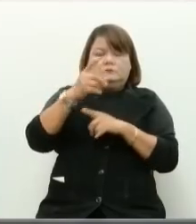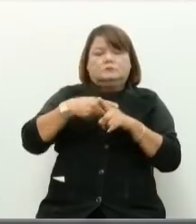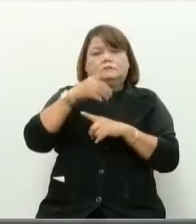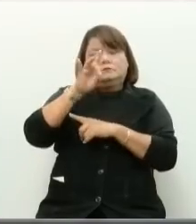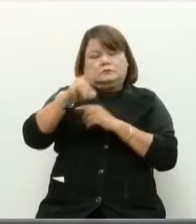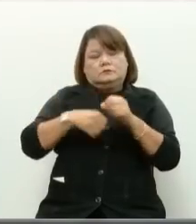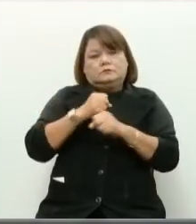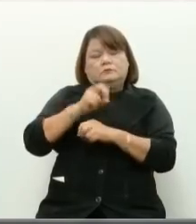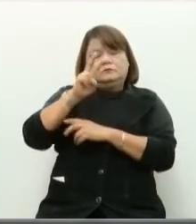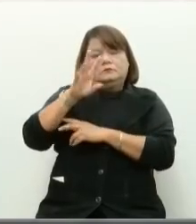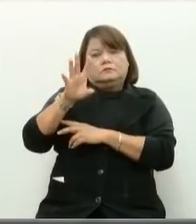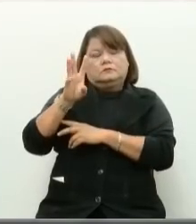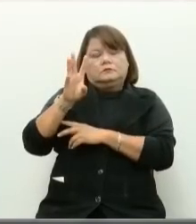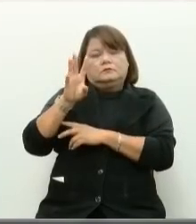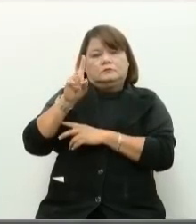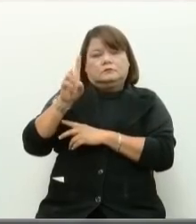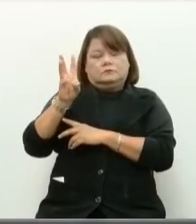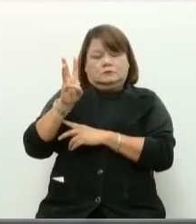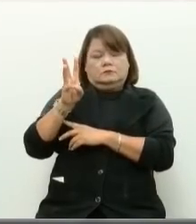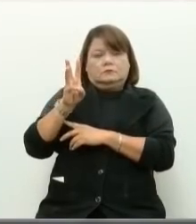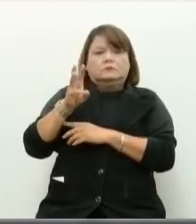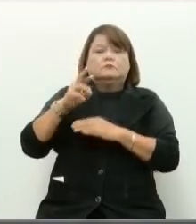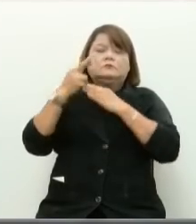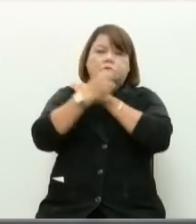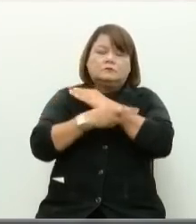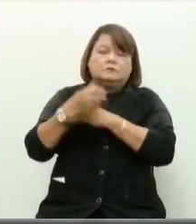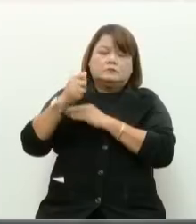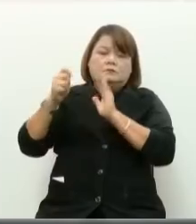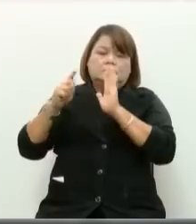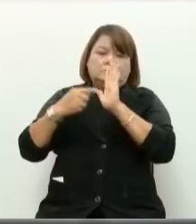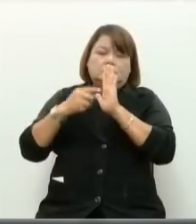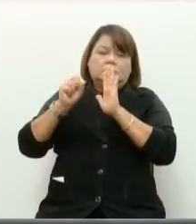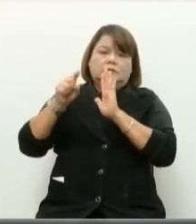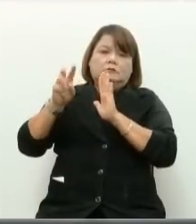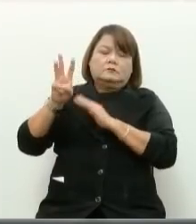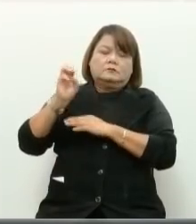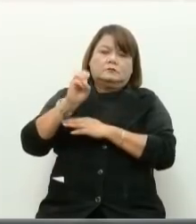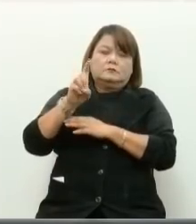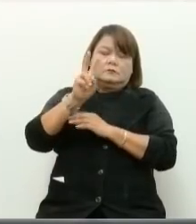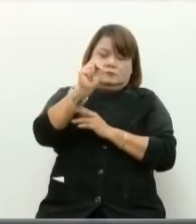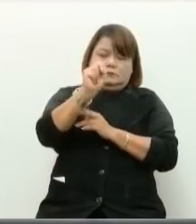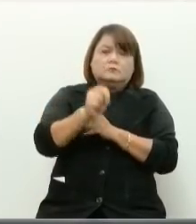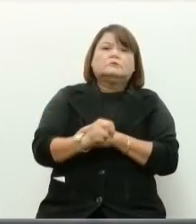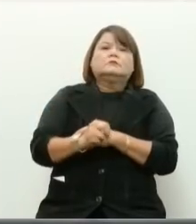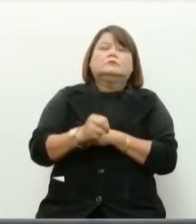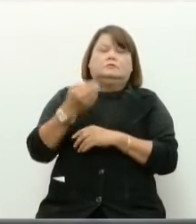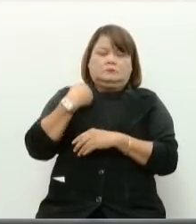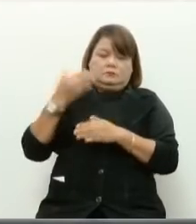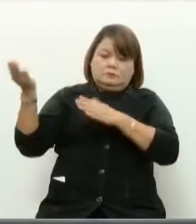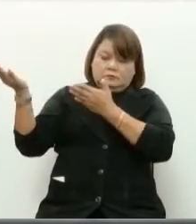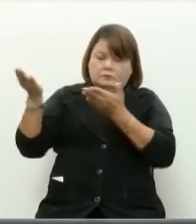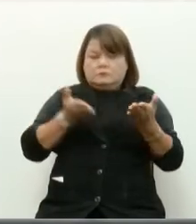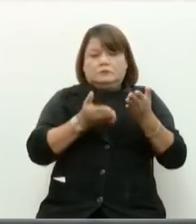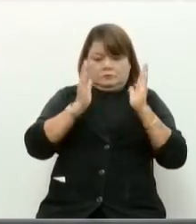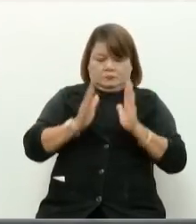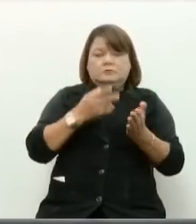2566ที่โรงแรมอัศวินนะครับซึ่งเราได้เชิญผู้ทรงคุณวุฒินะครับที่เป็นมือแบบมือฉ